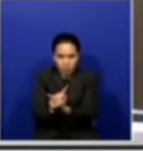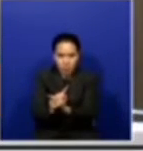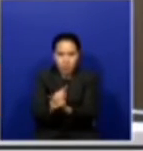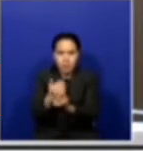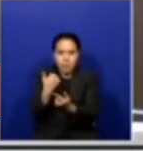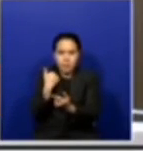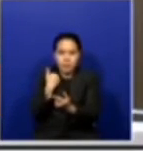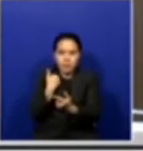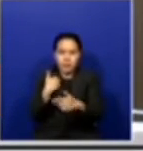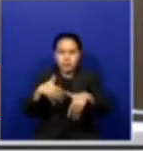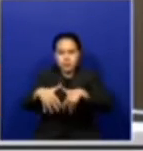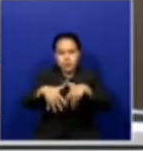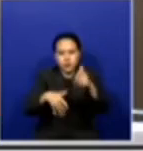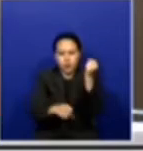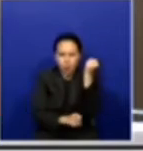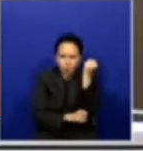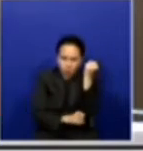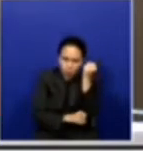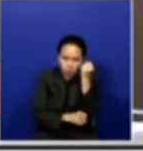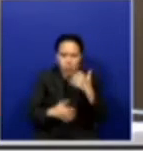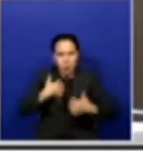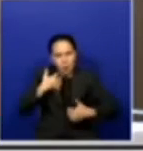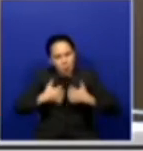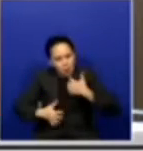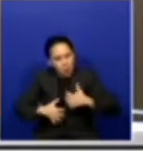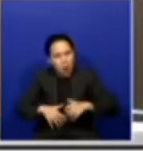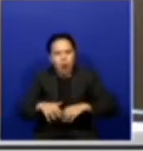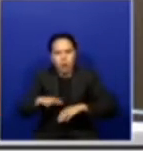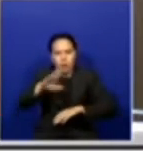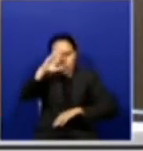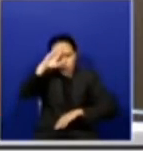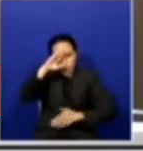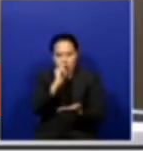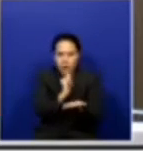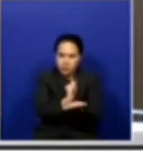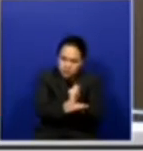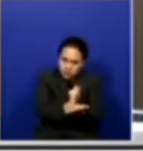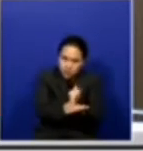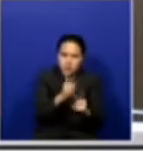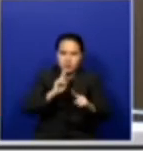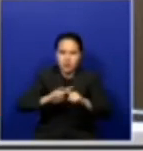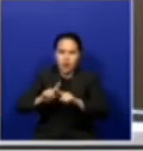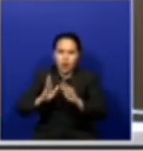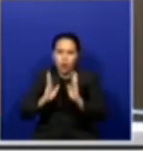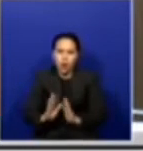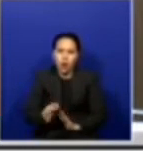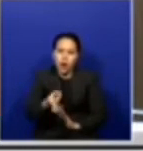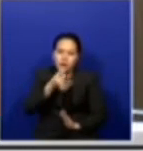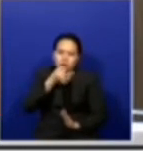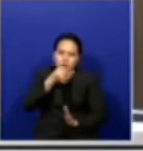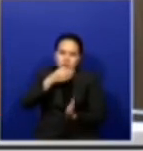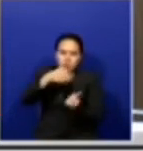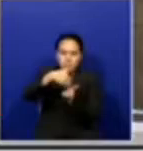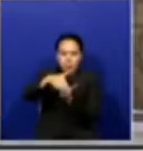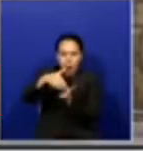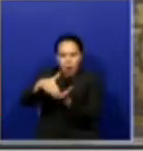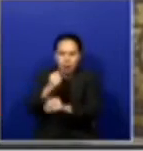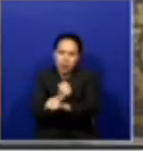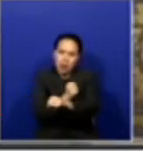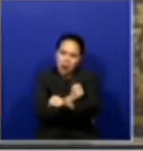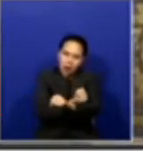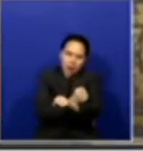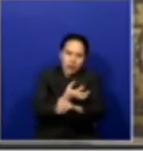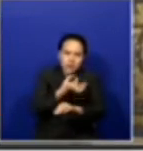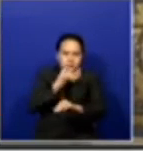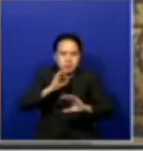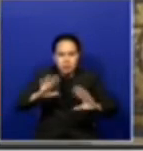ากเข็ญมากมายฮะมีผู้ป่วยติดเตียงเยอะมีผู้น้องที่ตกงานก็เยอะนะครับนอกจากนี้ในส่วนของวัดว